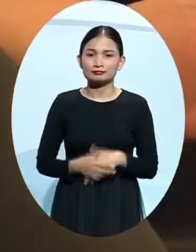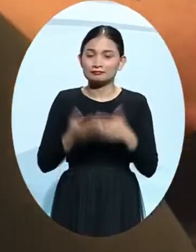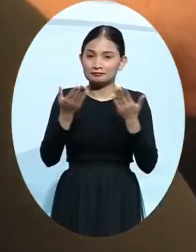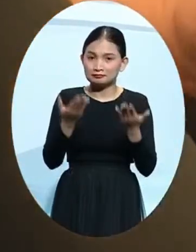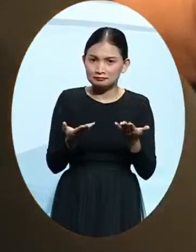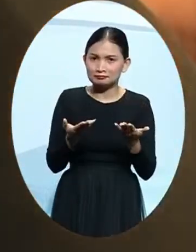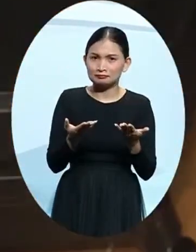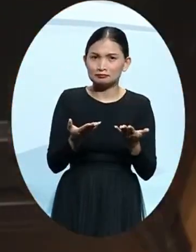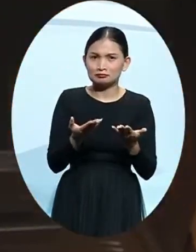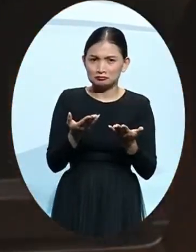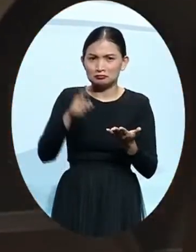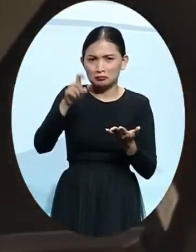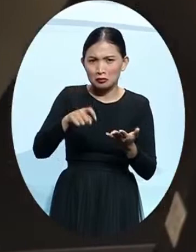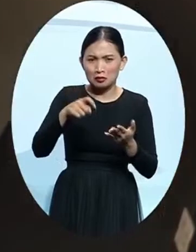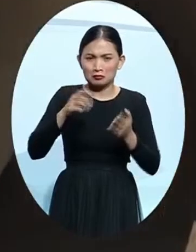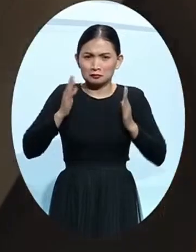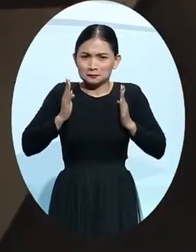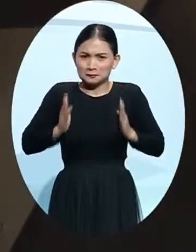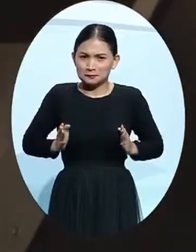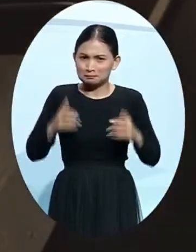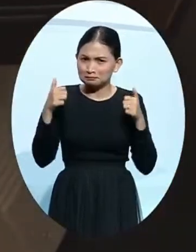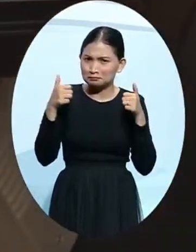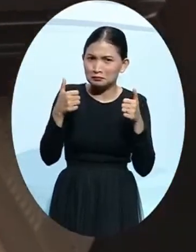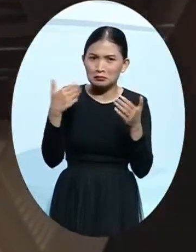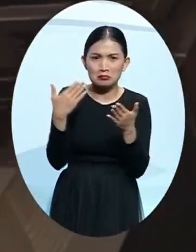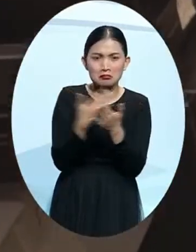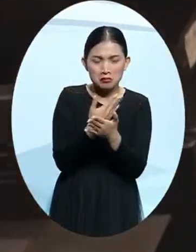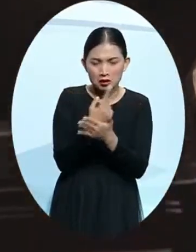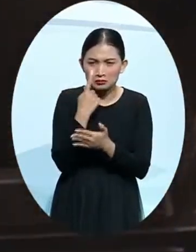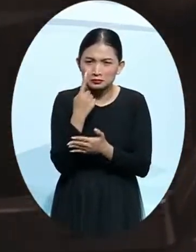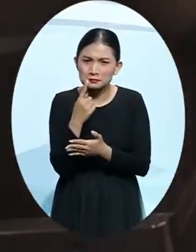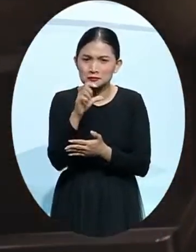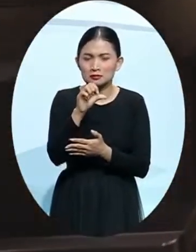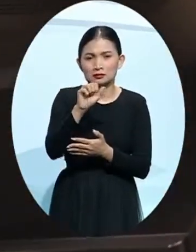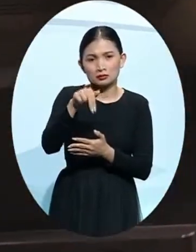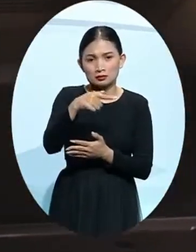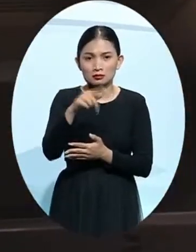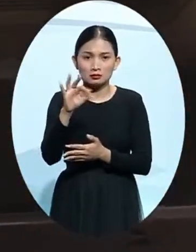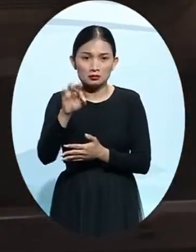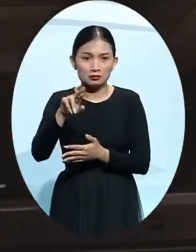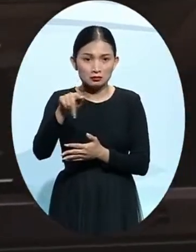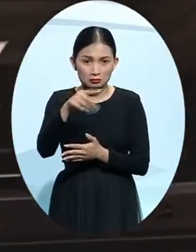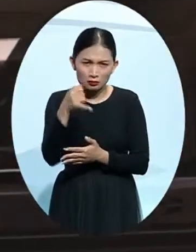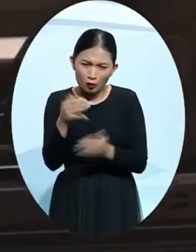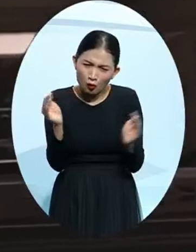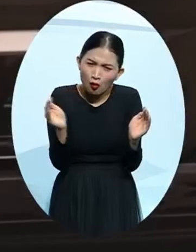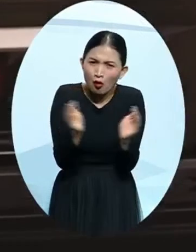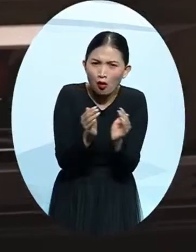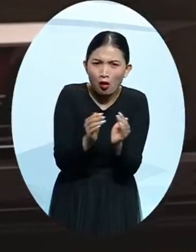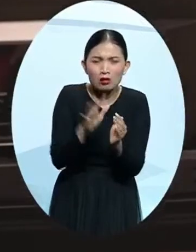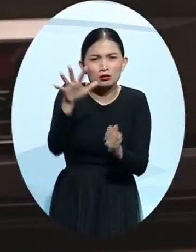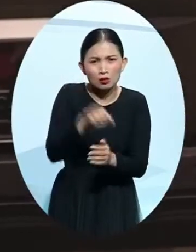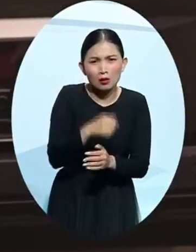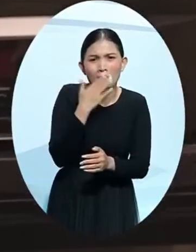nguyên bản xen lẫn phong cách hiện đại cho thấy sự tinh tế sang trọng kết thúc nhỏ gọn dễ dàng Di chuyển lắp đặt trong mọi hệ thống âm thanh